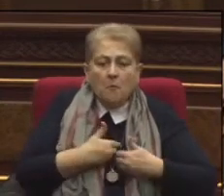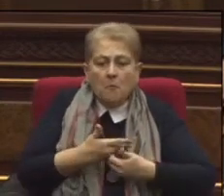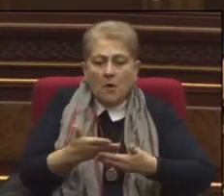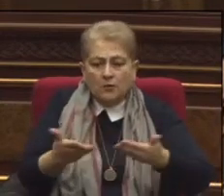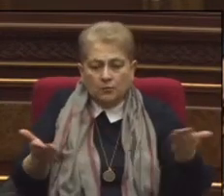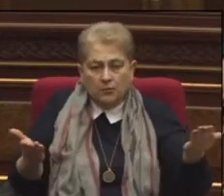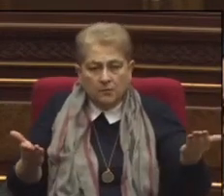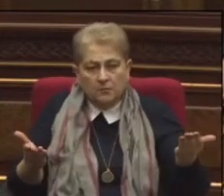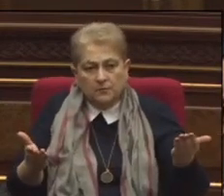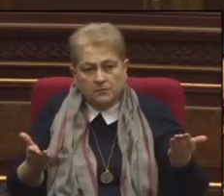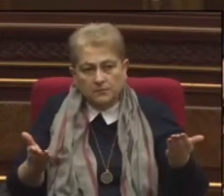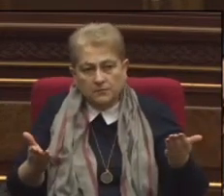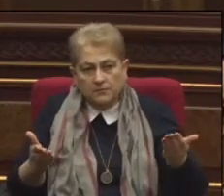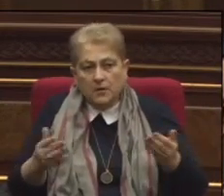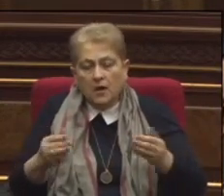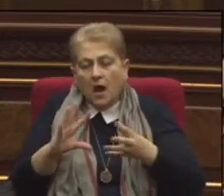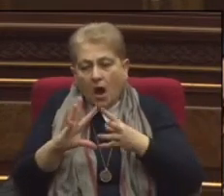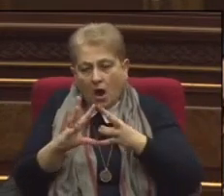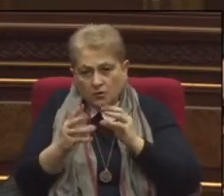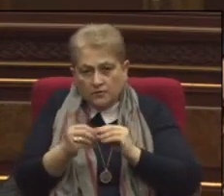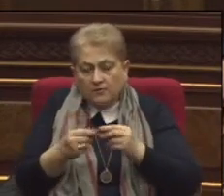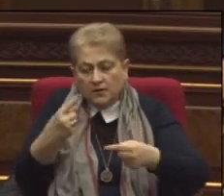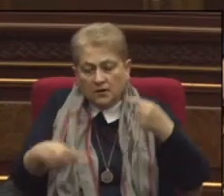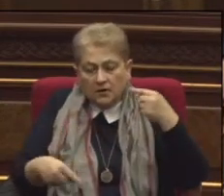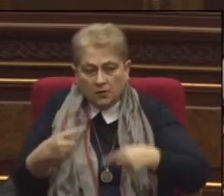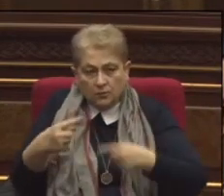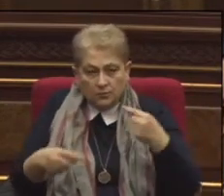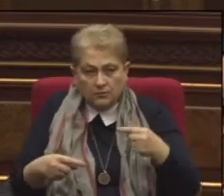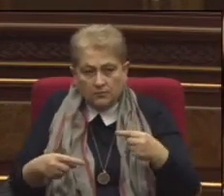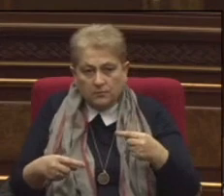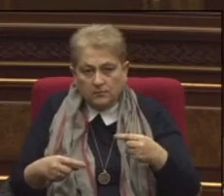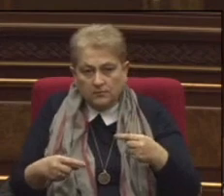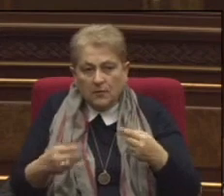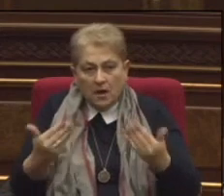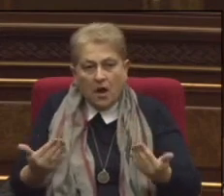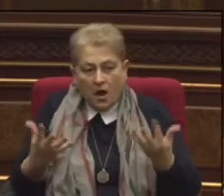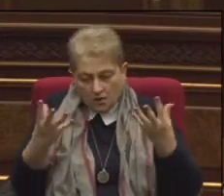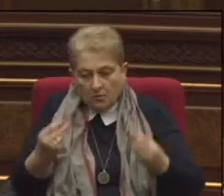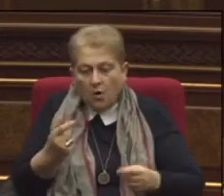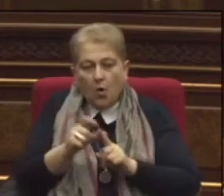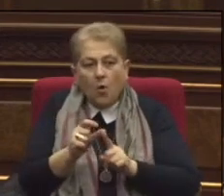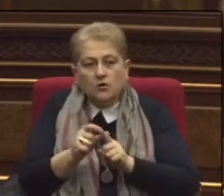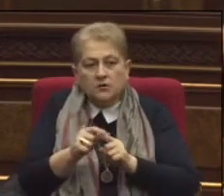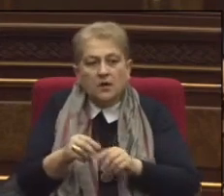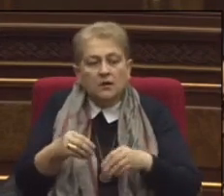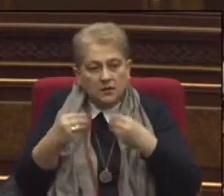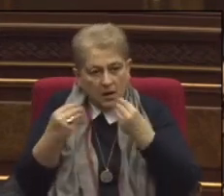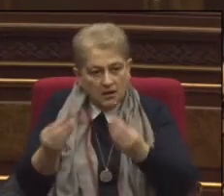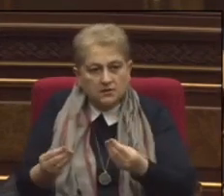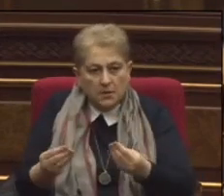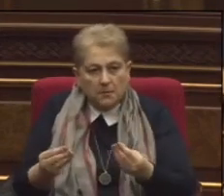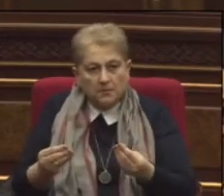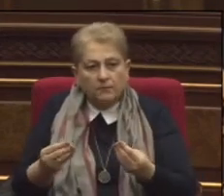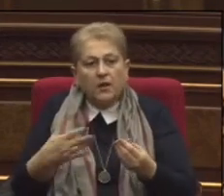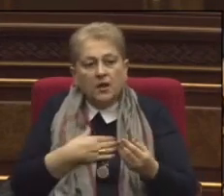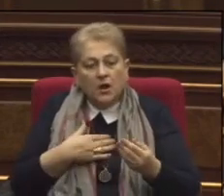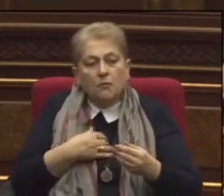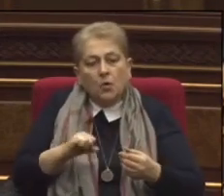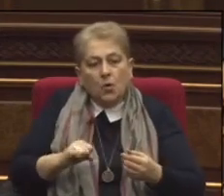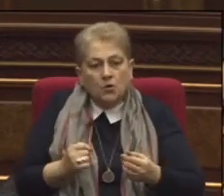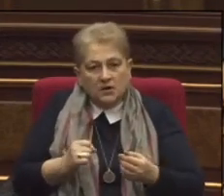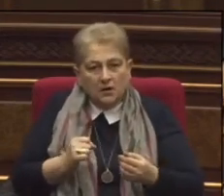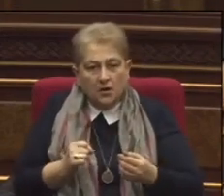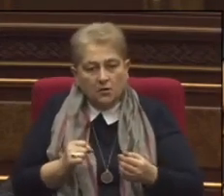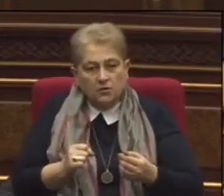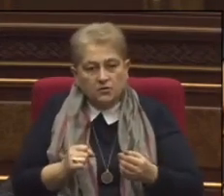եմ ուրեմն արդյունավետ քննարկումներ, այժմ խոսքը տրամադրում եմ իմ